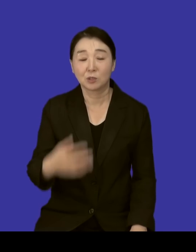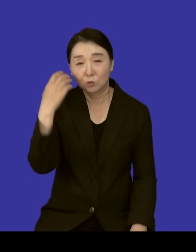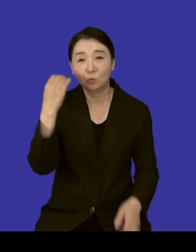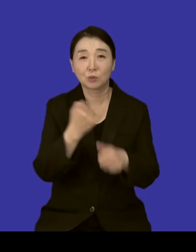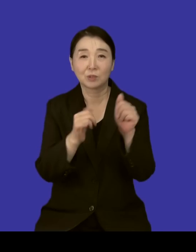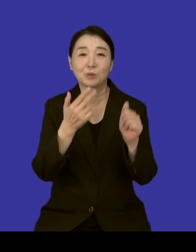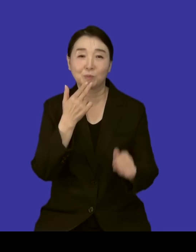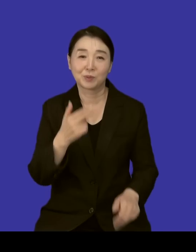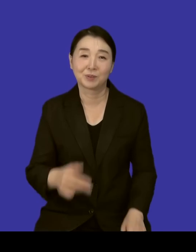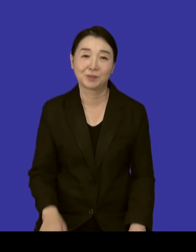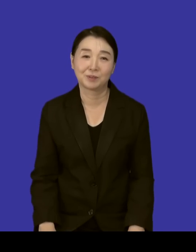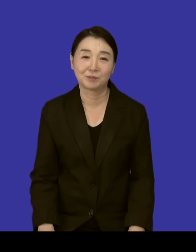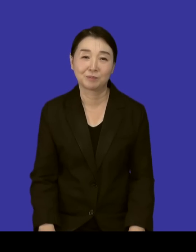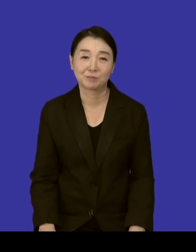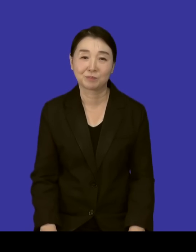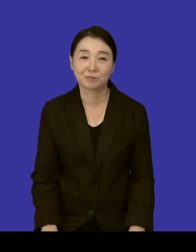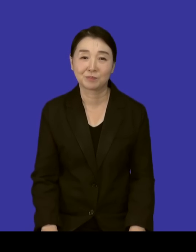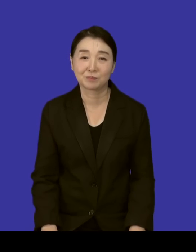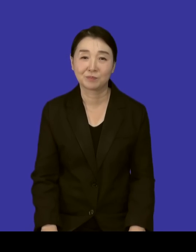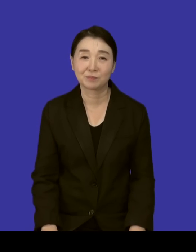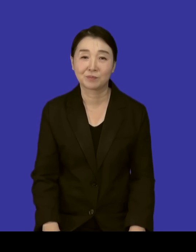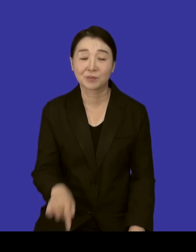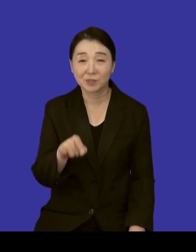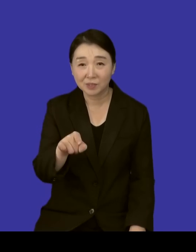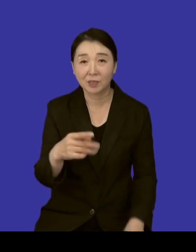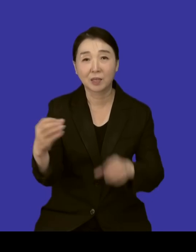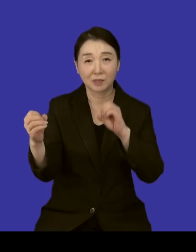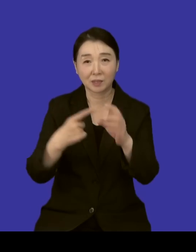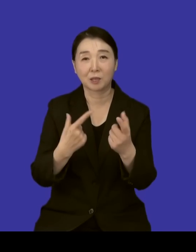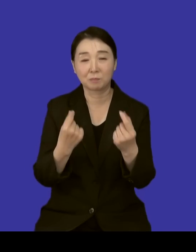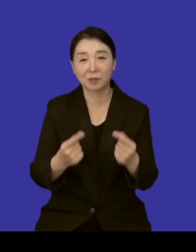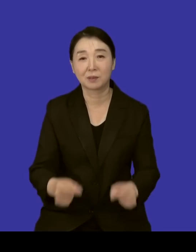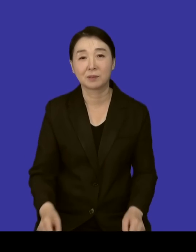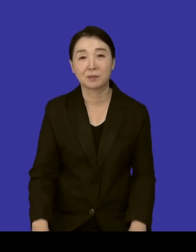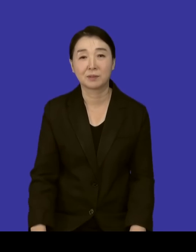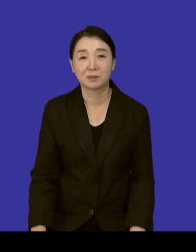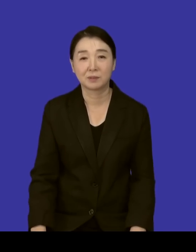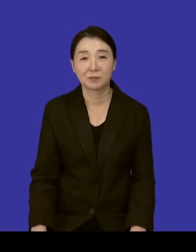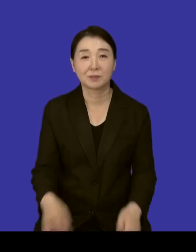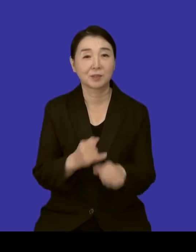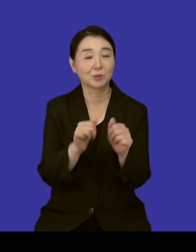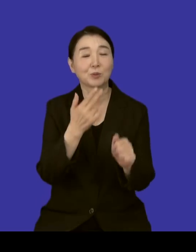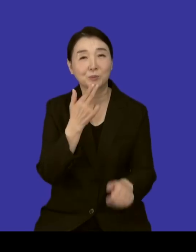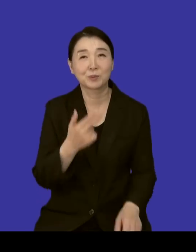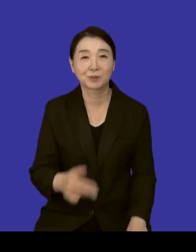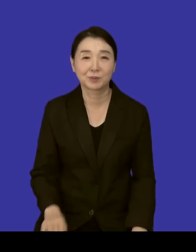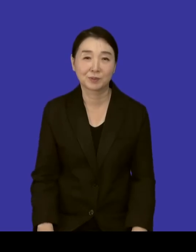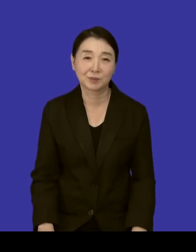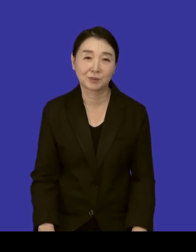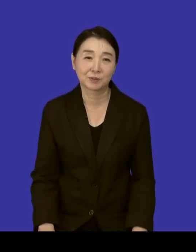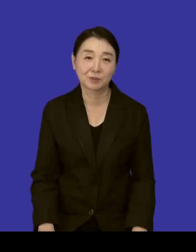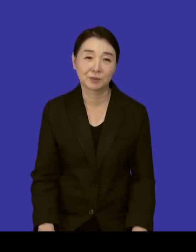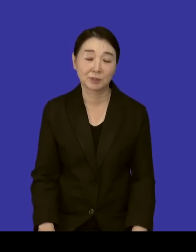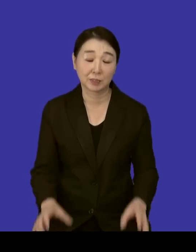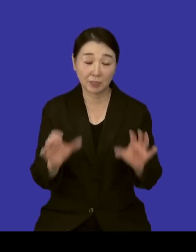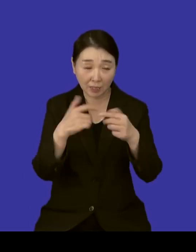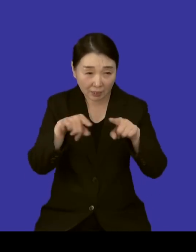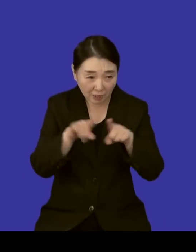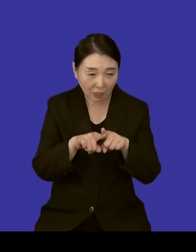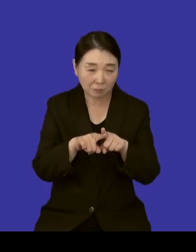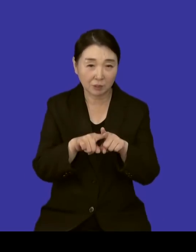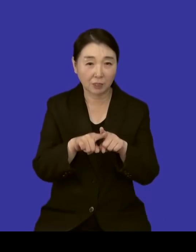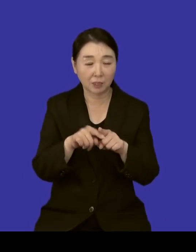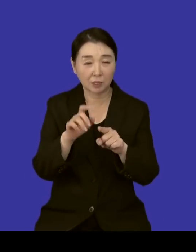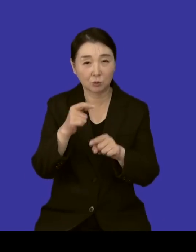이혼을 안 했어. 그러니까요. 이게 답인 거죠. 우선. 네, 네, 네. 예, 이혼을 안 했어. 그래서 함께 아이들과 큐티책을 읽고